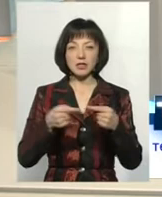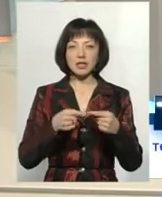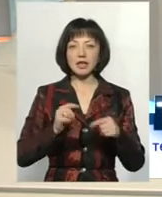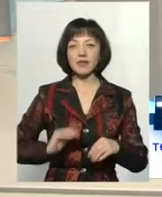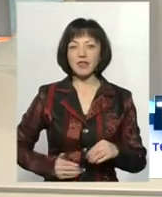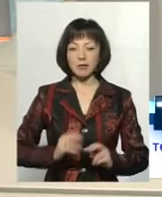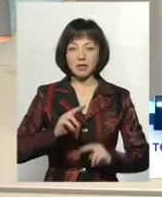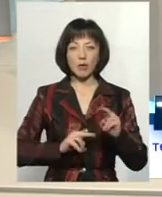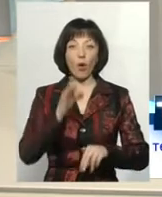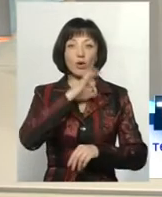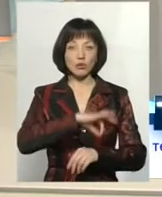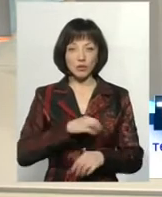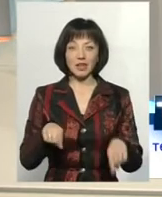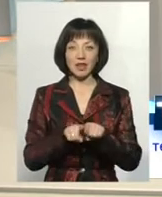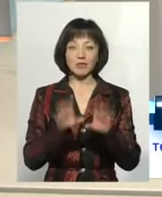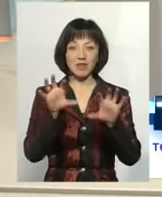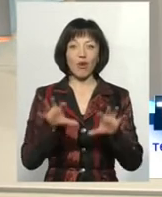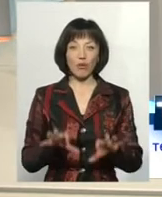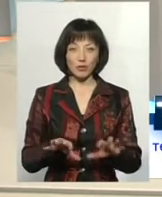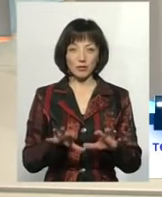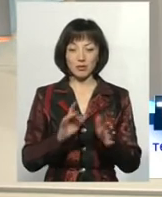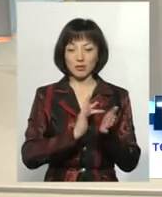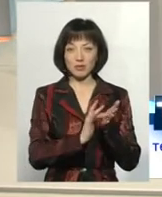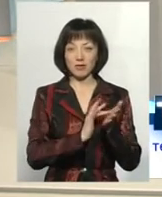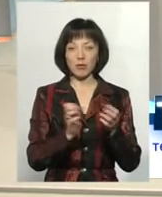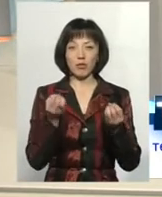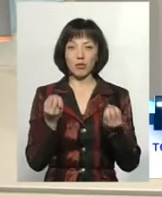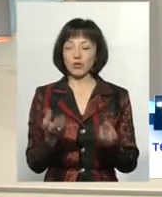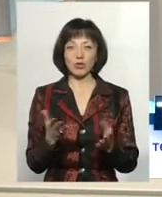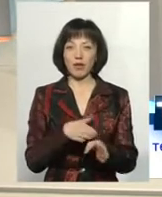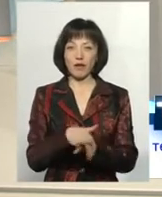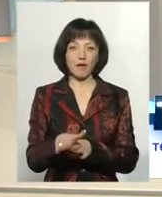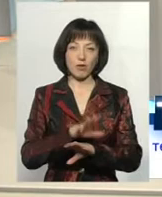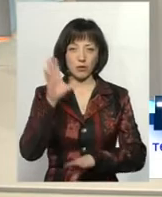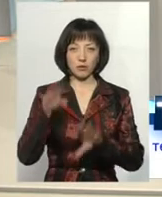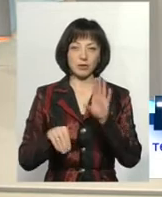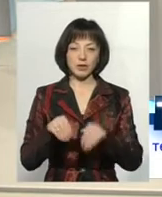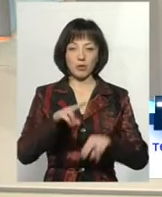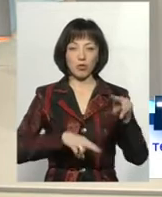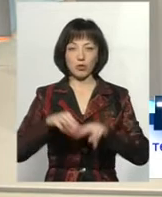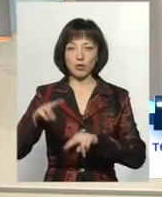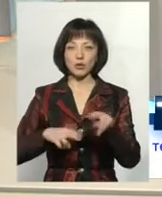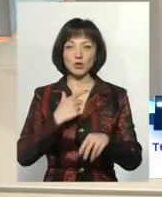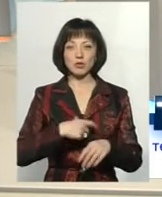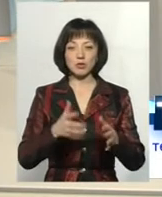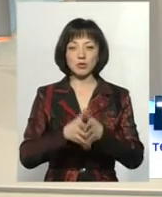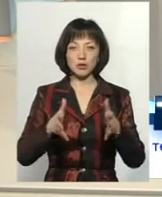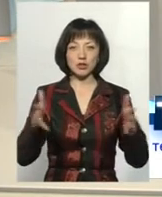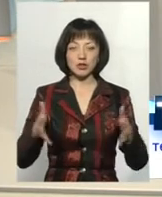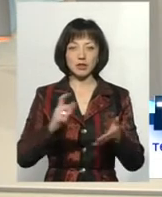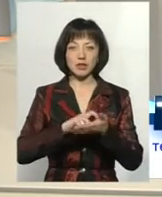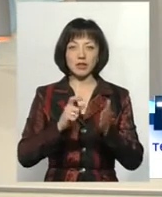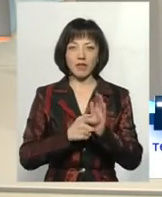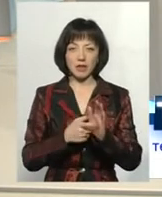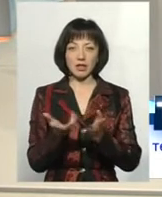забудовник, користуючись таким от законодавством і тим, що без наказаність, він просто бере всю діляночку, забудовує собі, щоб збільшити кількість квартир,